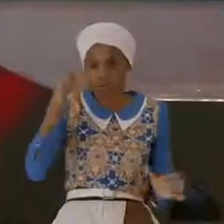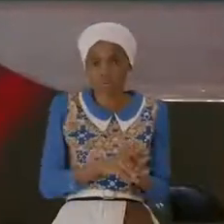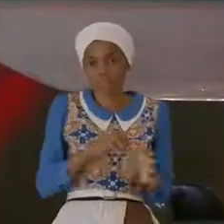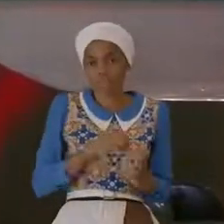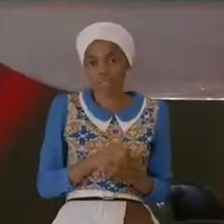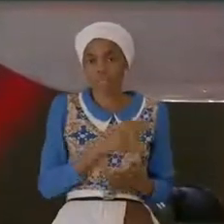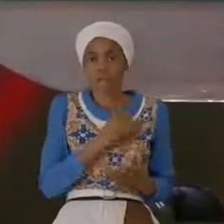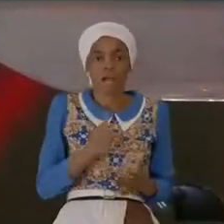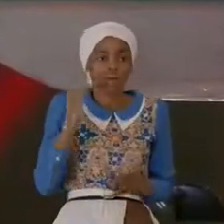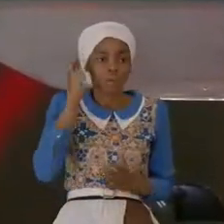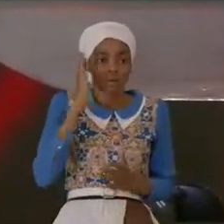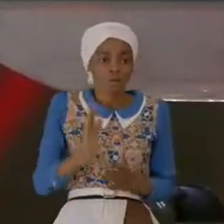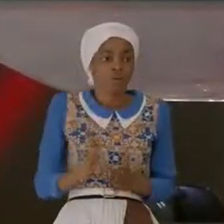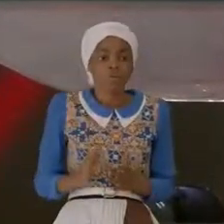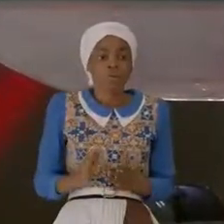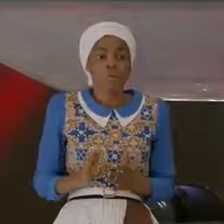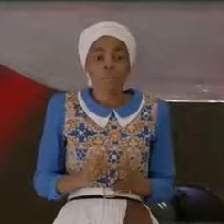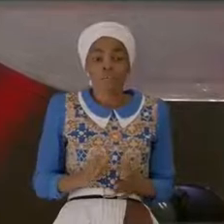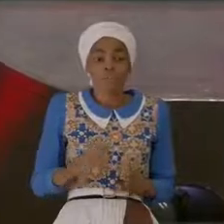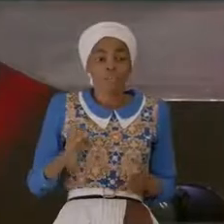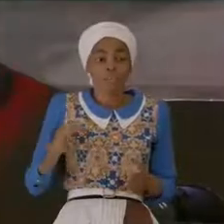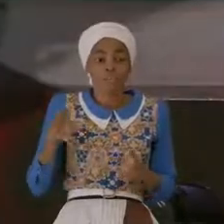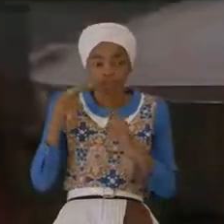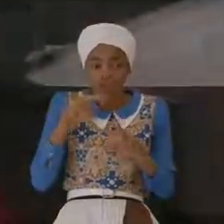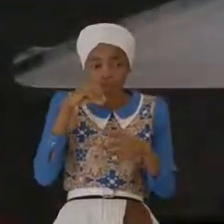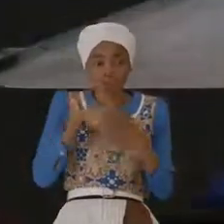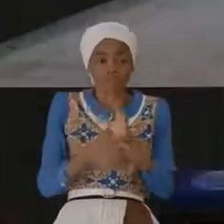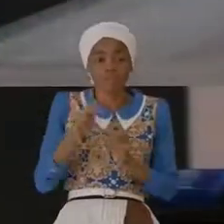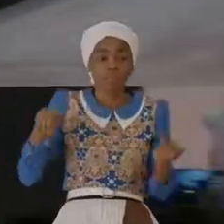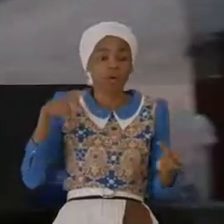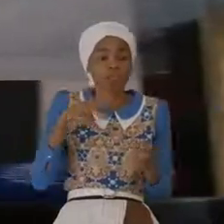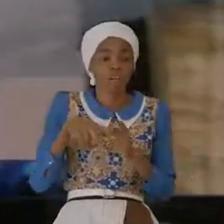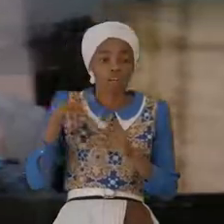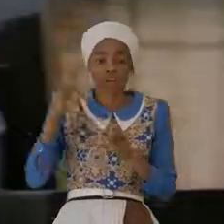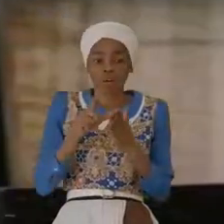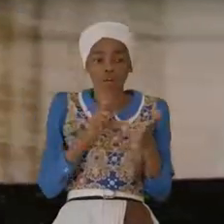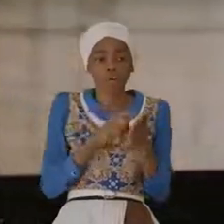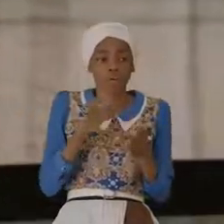de l'ancienne alliance, et qui aura persévéré,